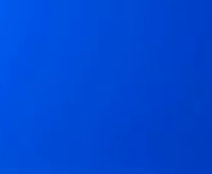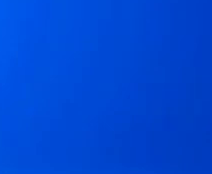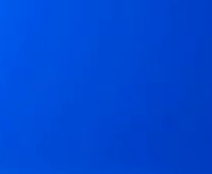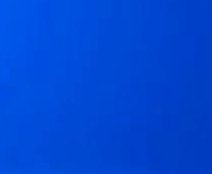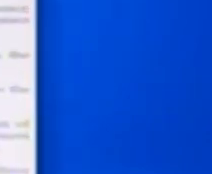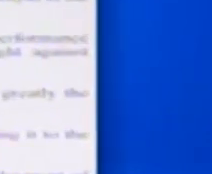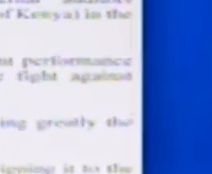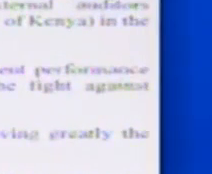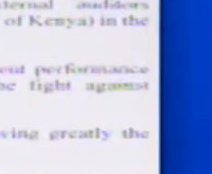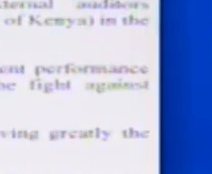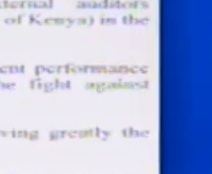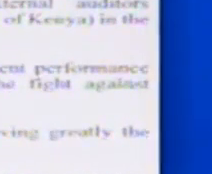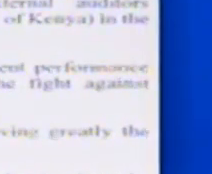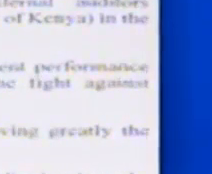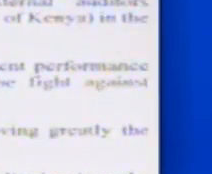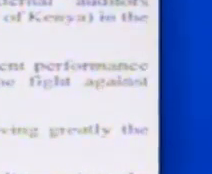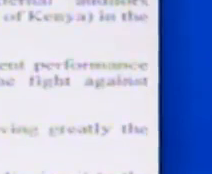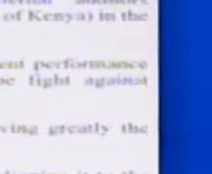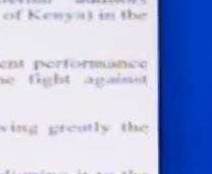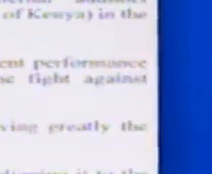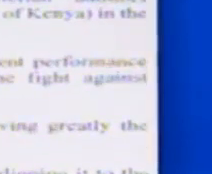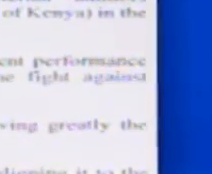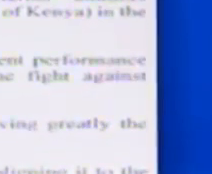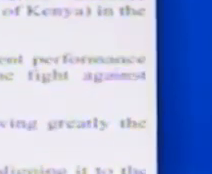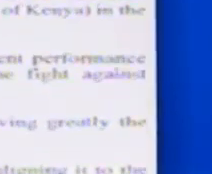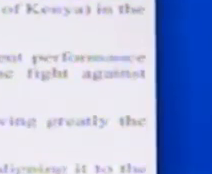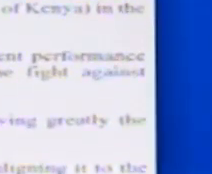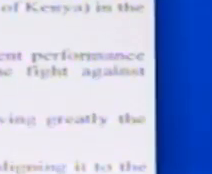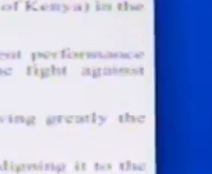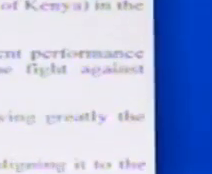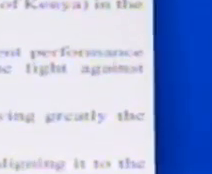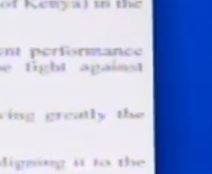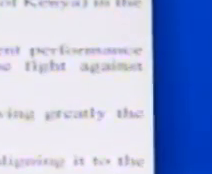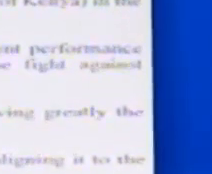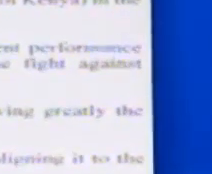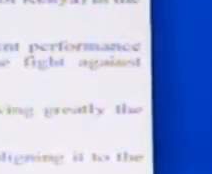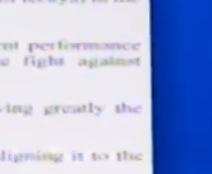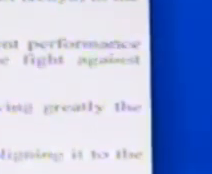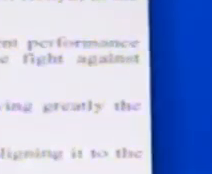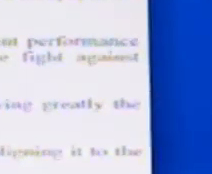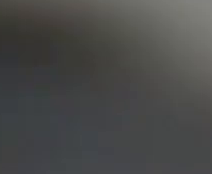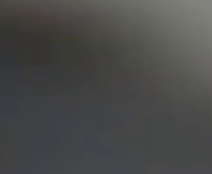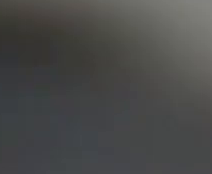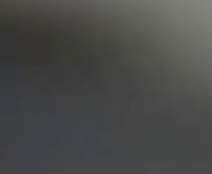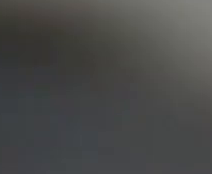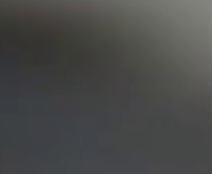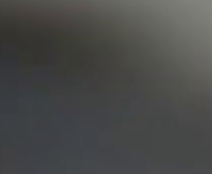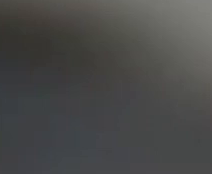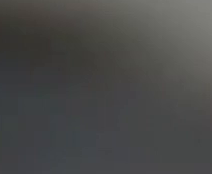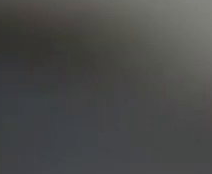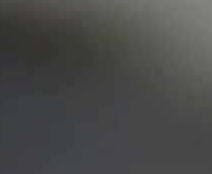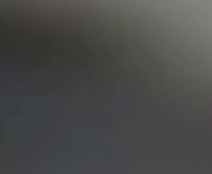Water Sector Trust Fund, Fahmi amejipigia debe kwa utendakazi bora. Fahmi amehudumu kutoka mwezi Novemba